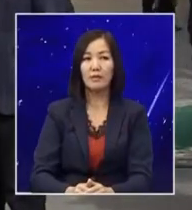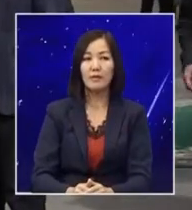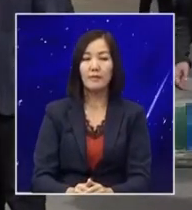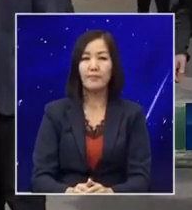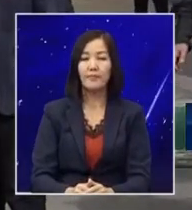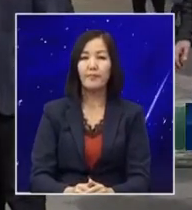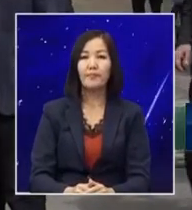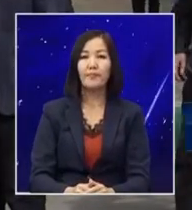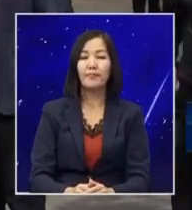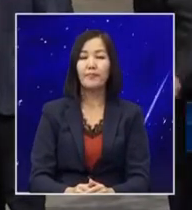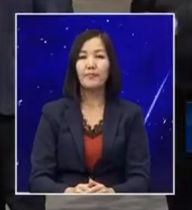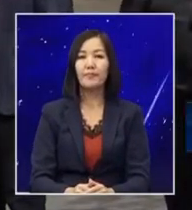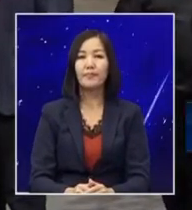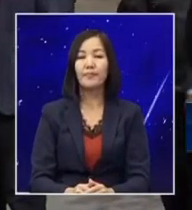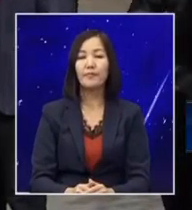мәселе, оғысы